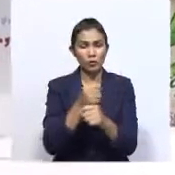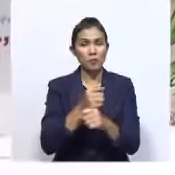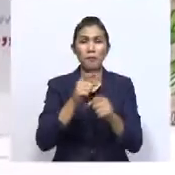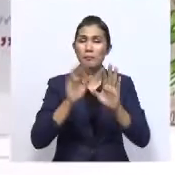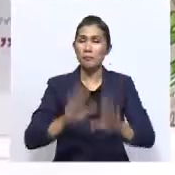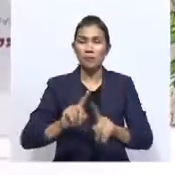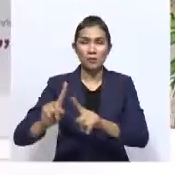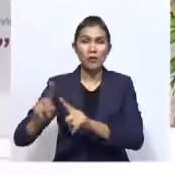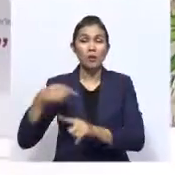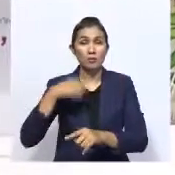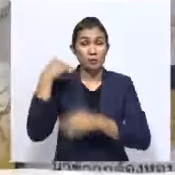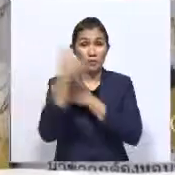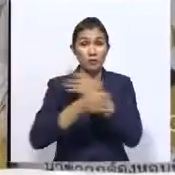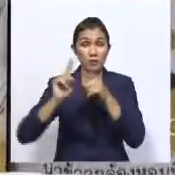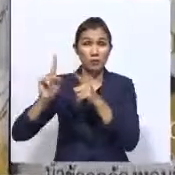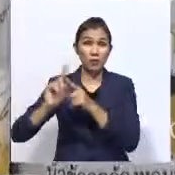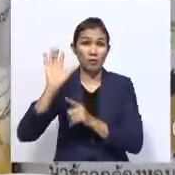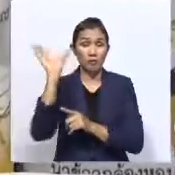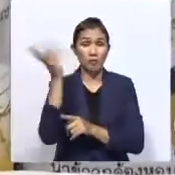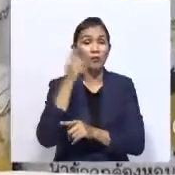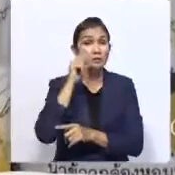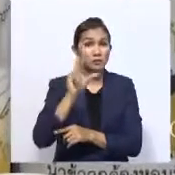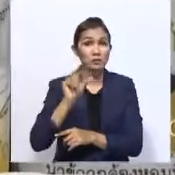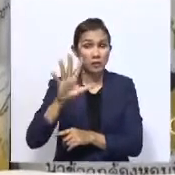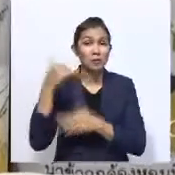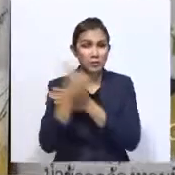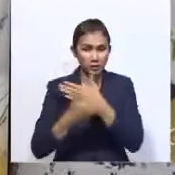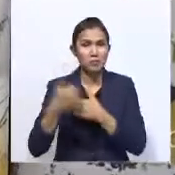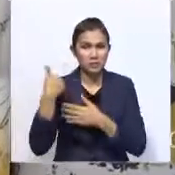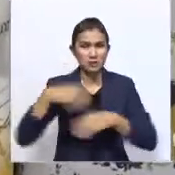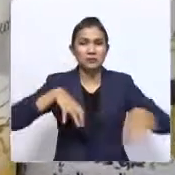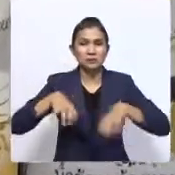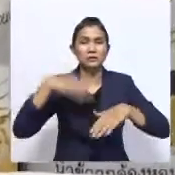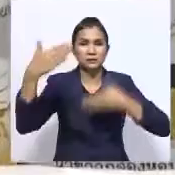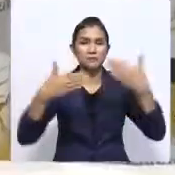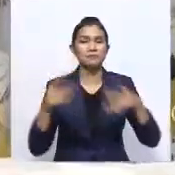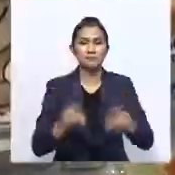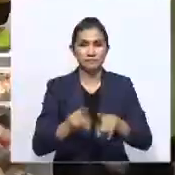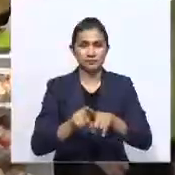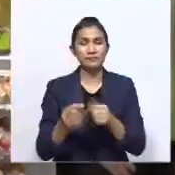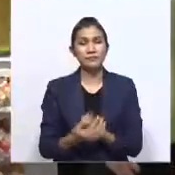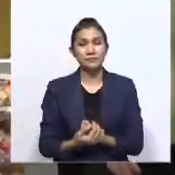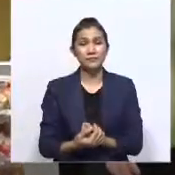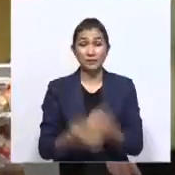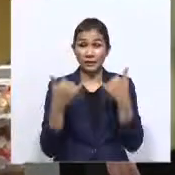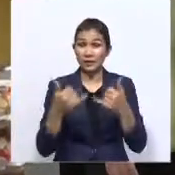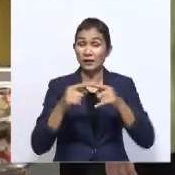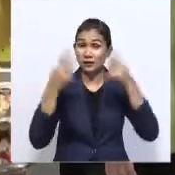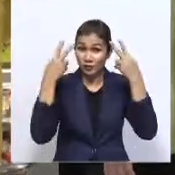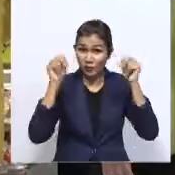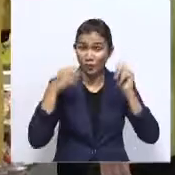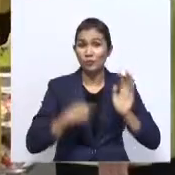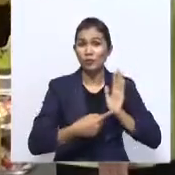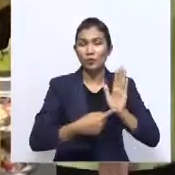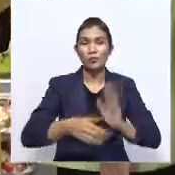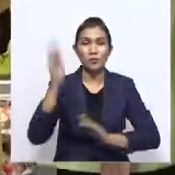า35ประเทศทั่วโลกนะคะที่ได้มีการจัดกิจกรรมวันดื่มนมโลกขึ้นด้วยค่ะ นอกจากนี้นะครับนายกรัฐมนตรีก็ร่วมประชาสัมพันธ์งานแสด